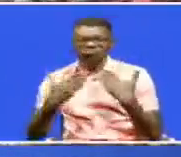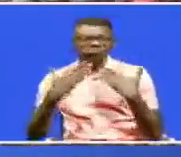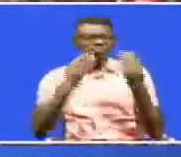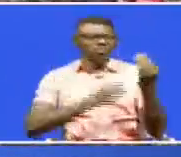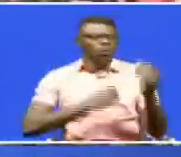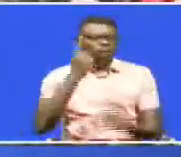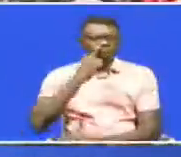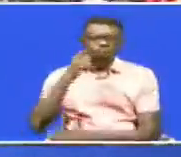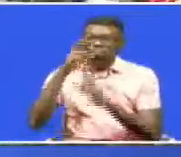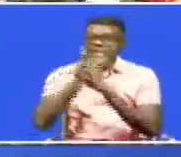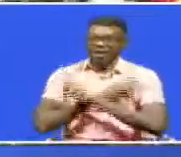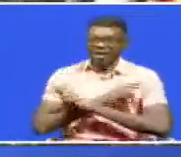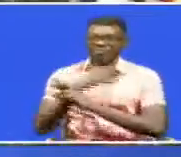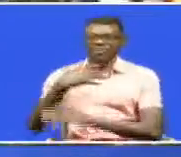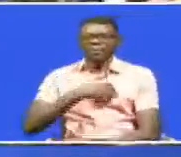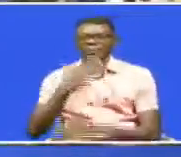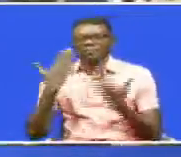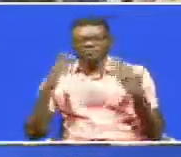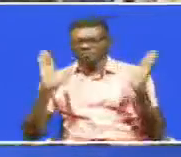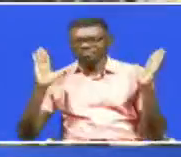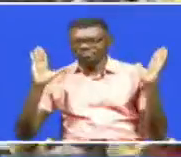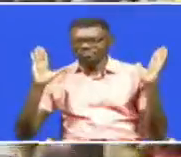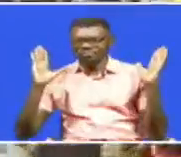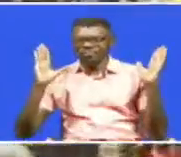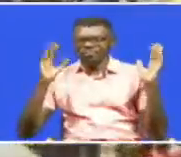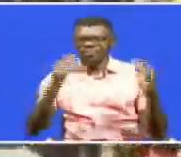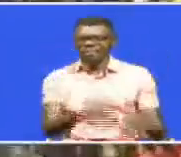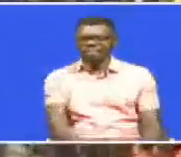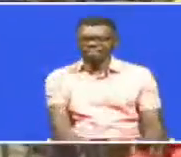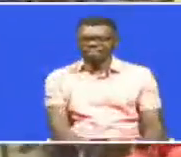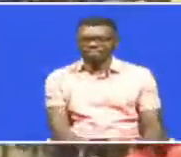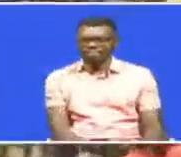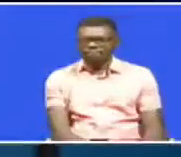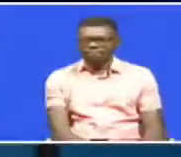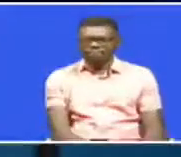zake nyumbani. Duncan Khaemba, KTN News.